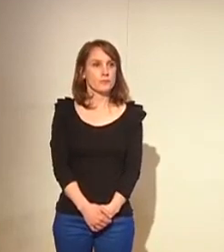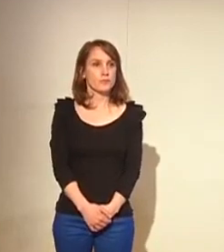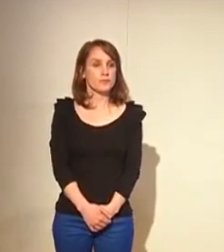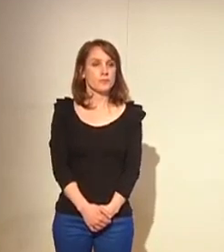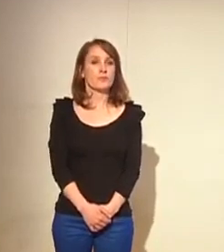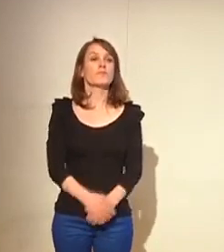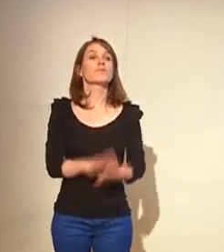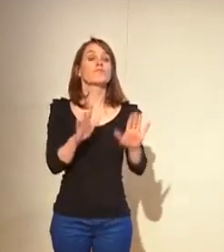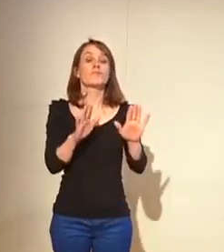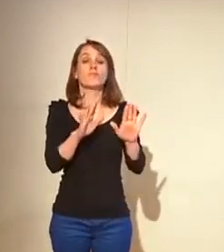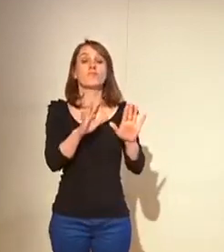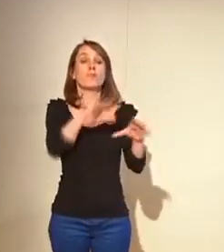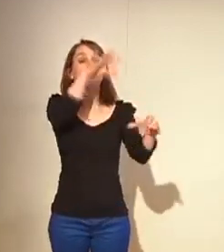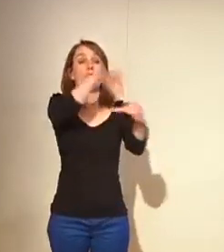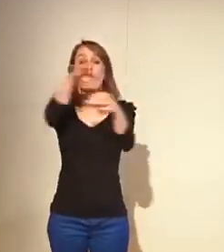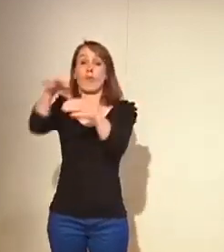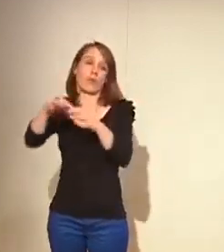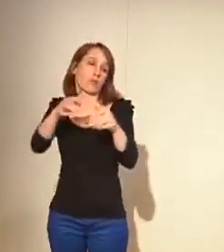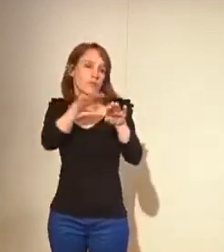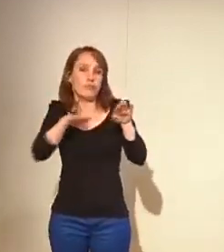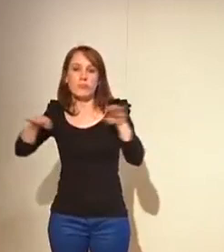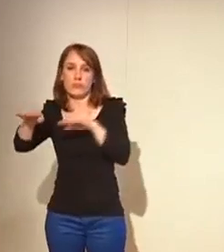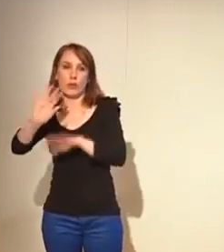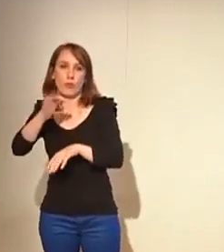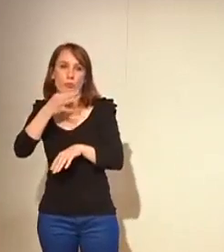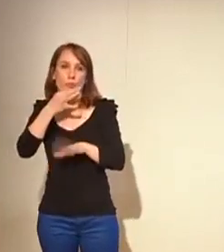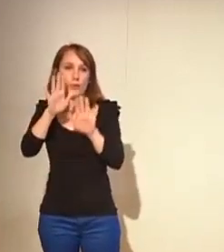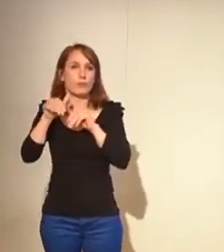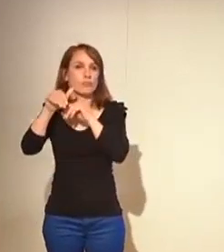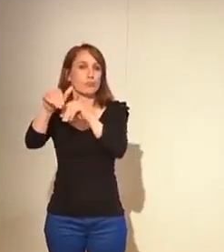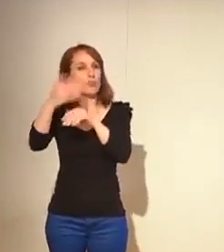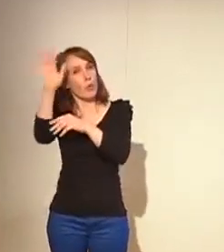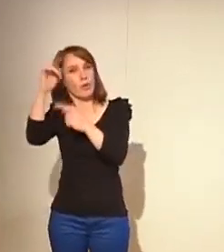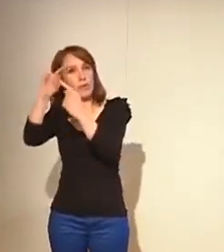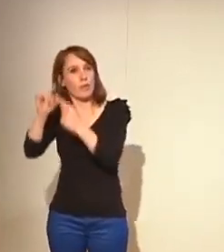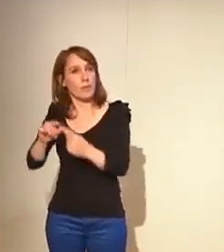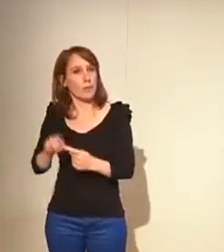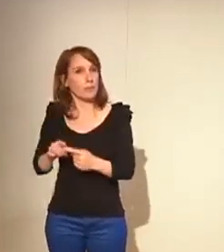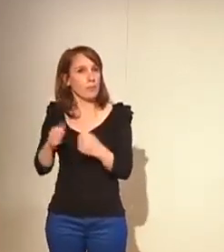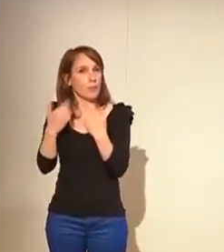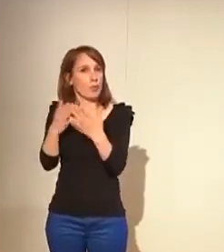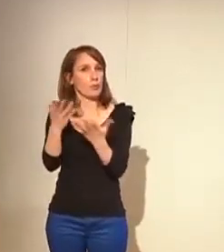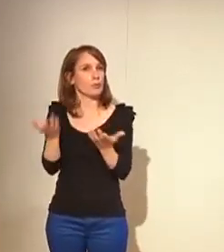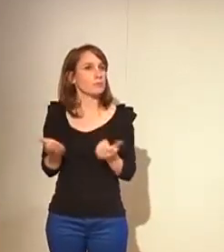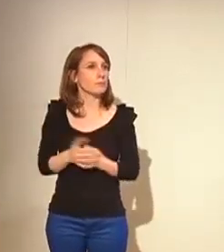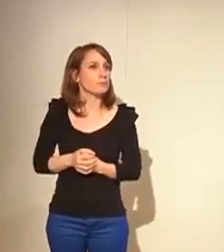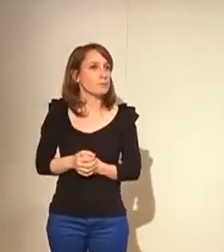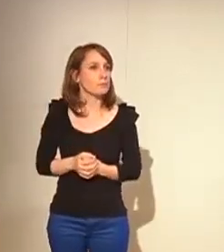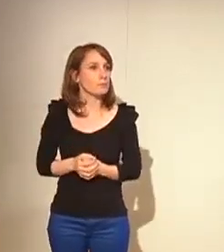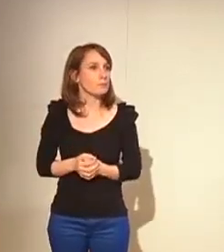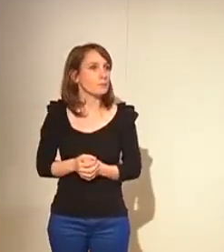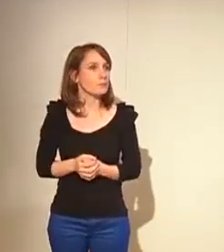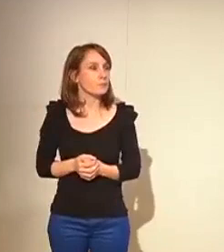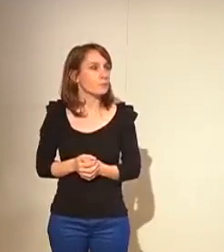pendant le scrutin on peututêtre passer aux autres éléments de cette délibération vous voulez vous